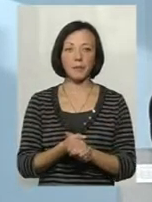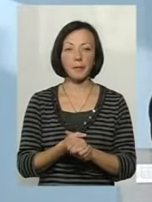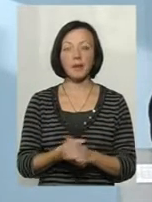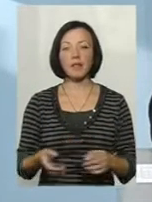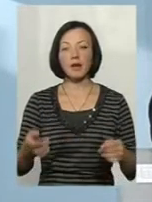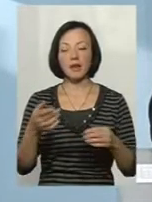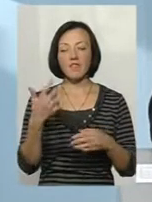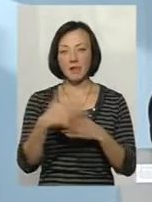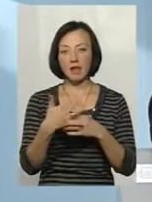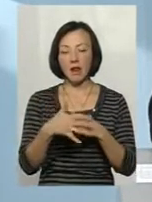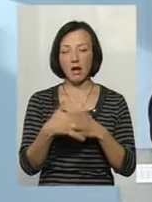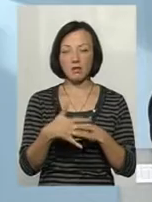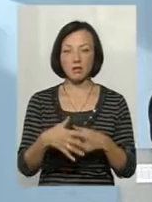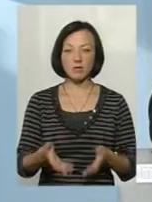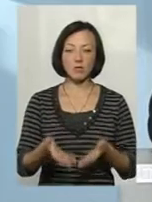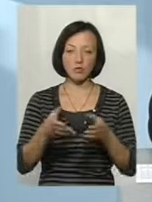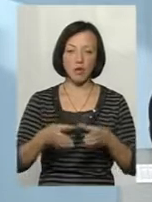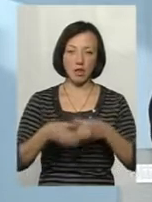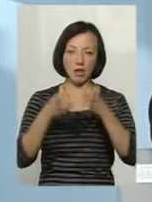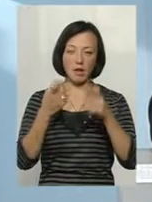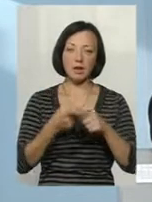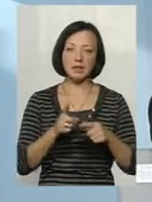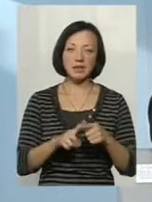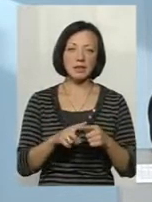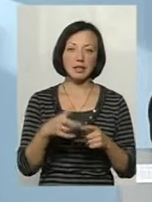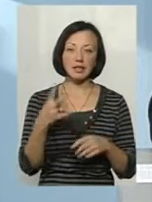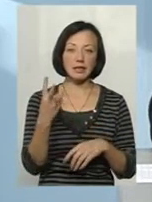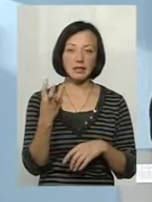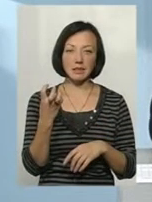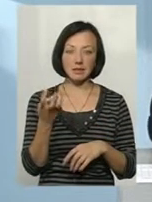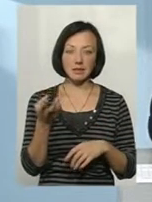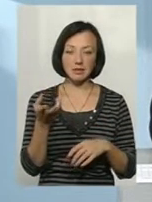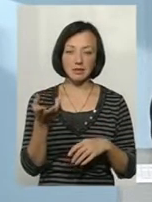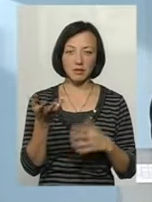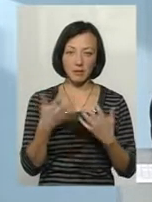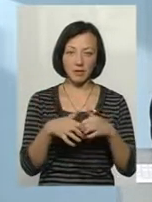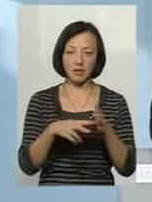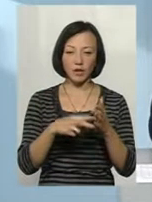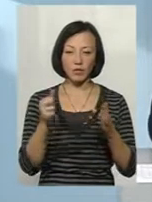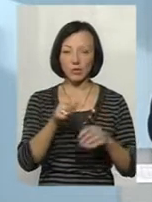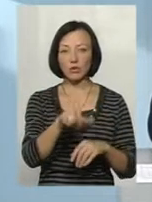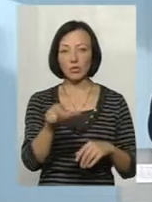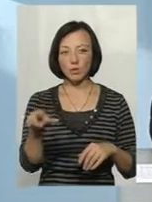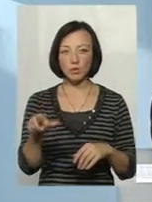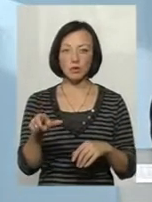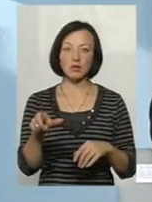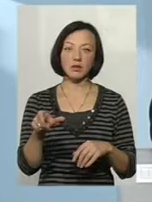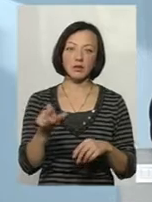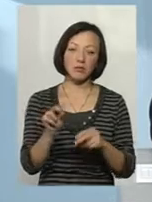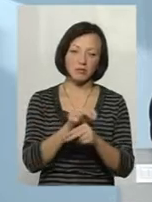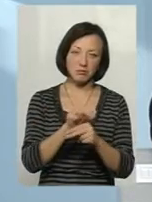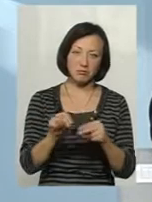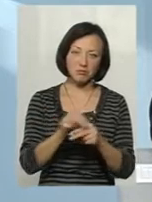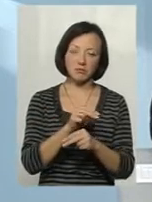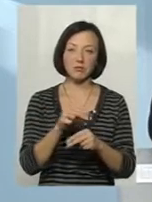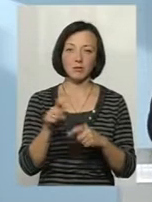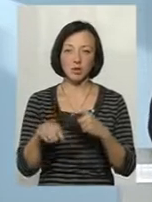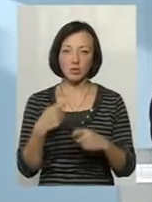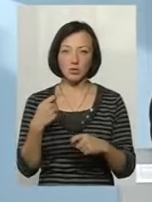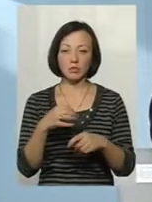Відповідно, звичайно, на даний час цих не 300 приладів відключені, бо споживачі там усунули відповідні